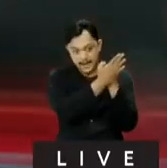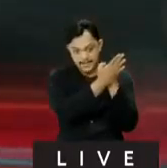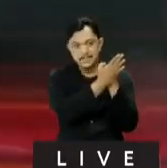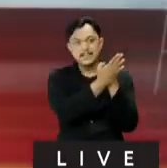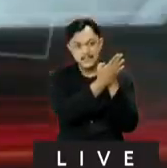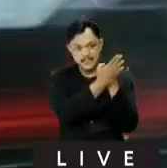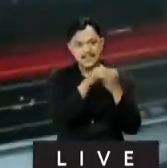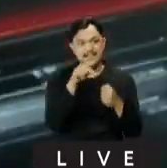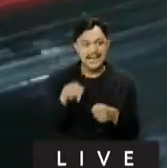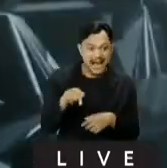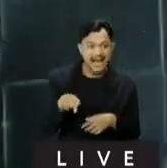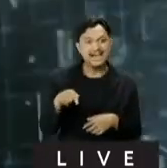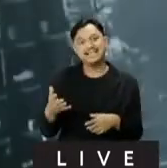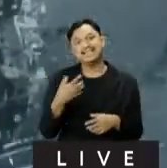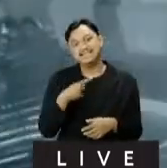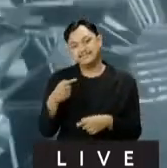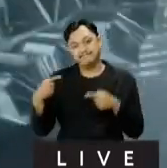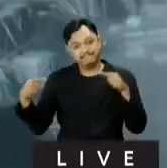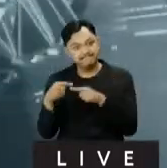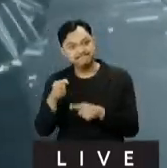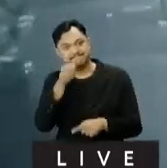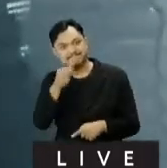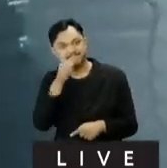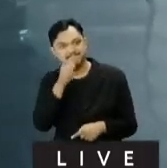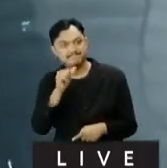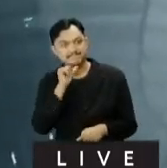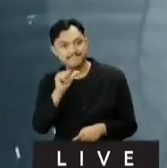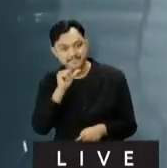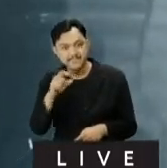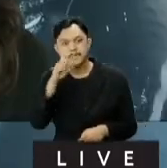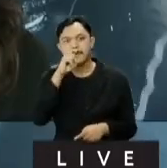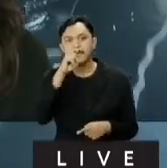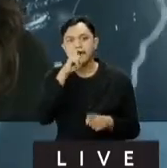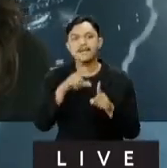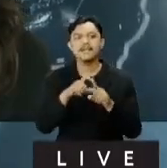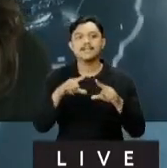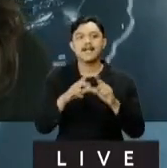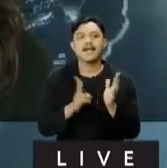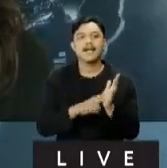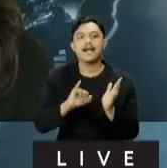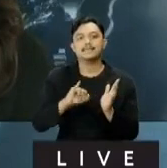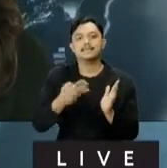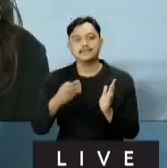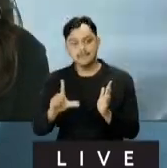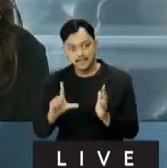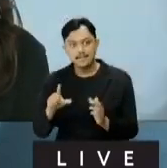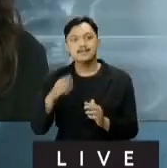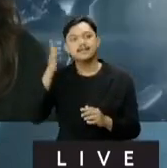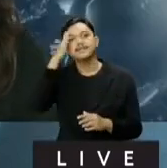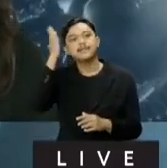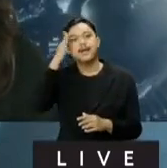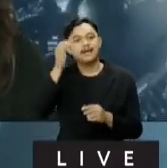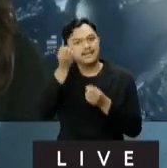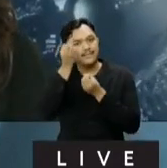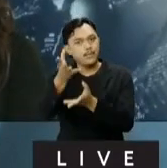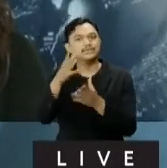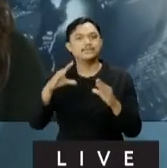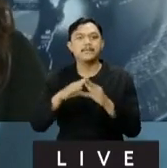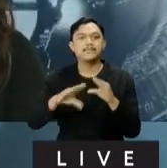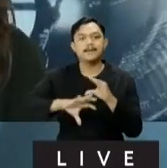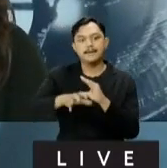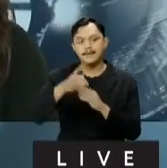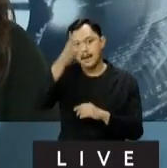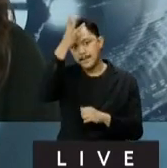yang sudah terhubung dengan Zoom, Bapak Daniel, Ketua Satgas Informasi BPBD Provinsi Kalimantan Barat. Selamat siang,